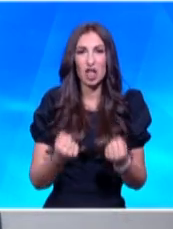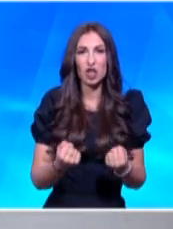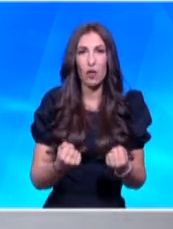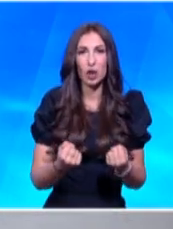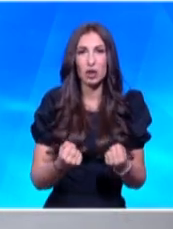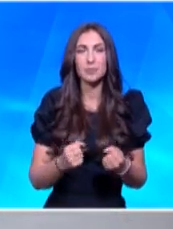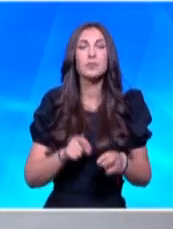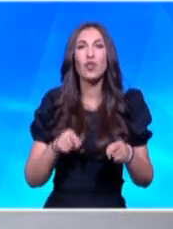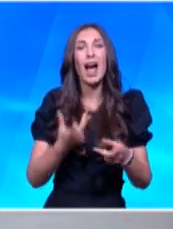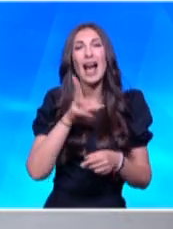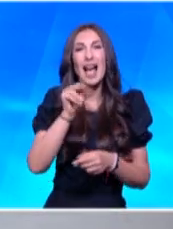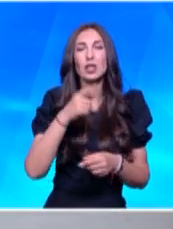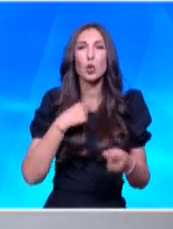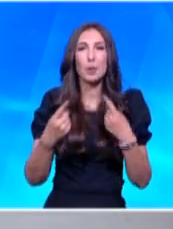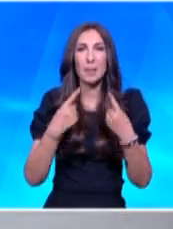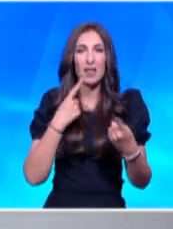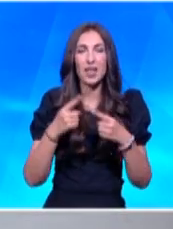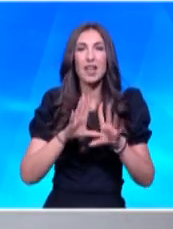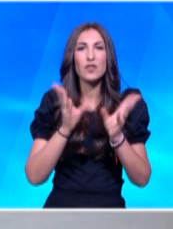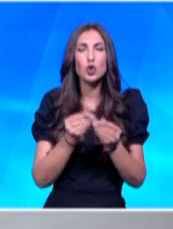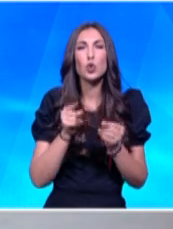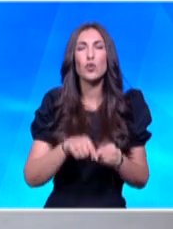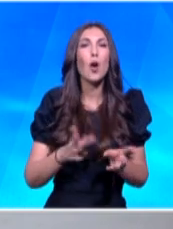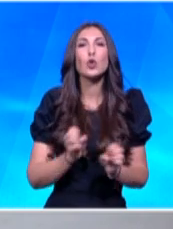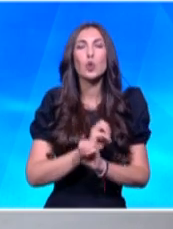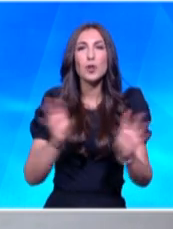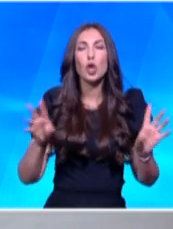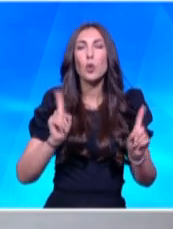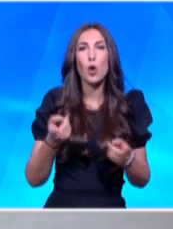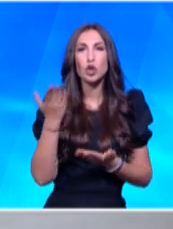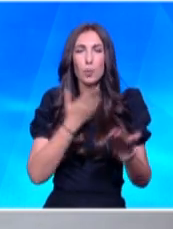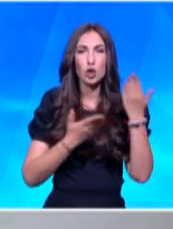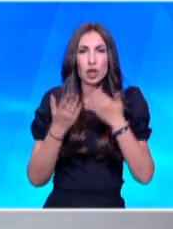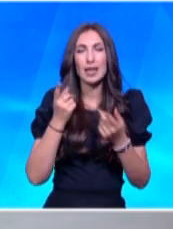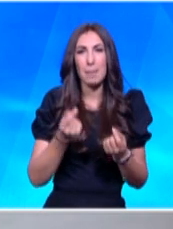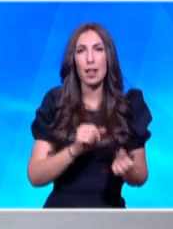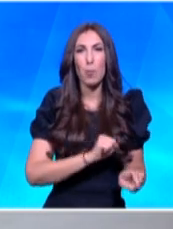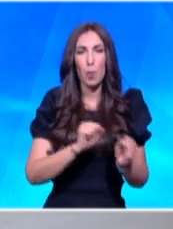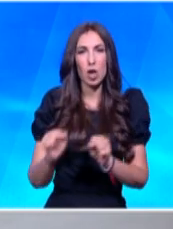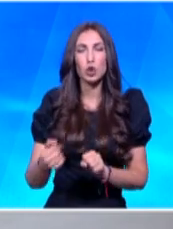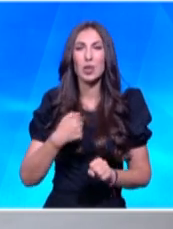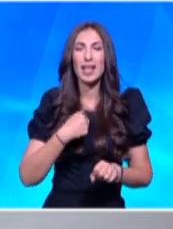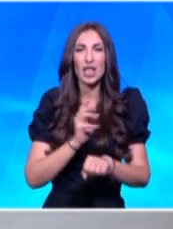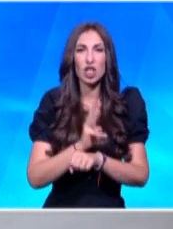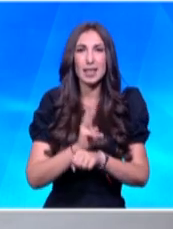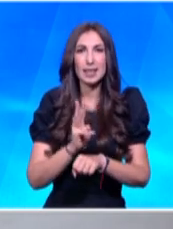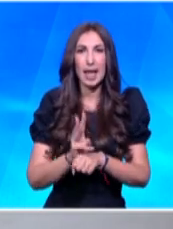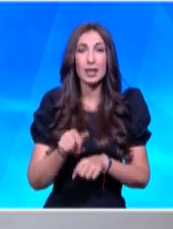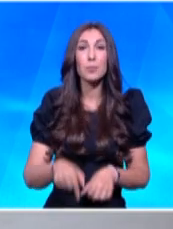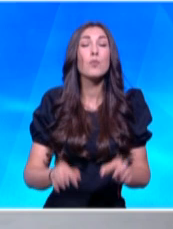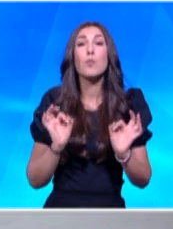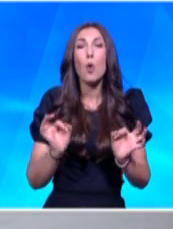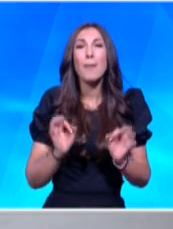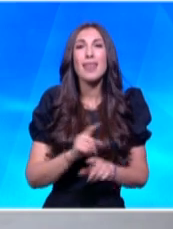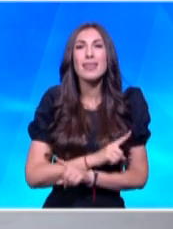този момент от брифинга на властите. Всичко за това, което беше съобщено, може да прочетете малко по-късно и на нашия сайт. На този етап не